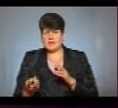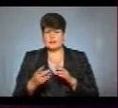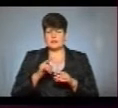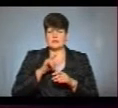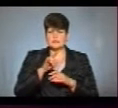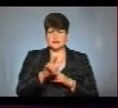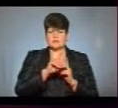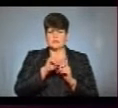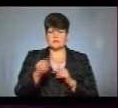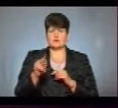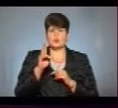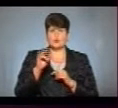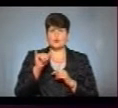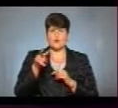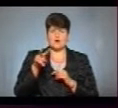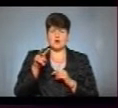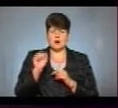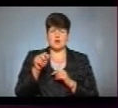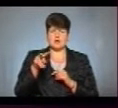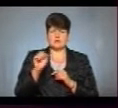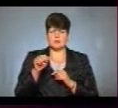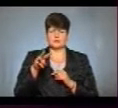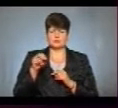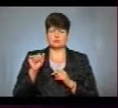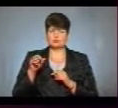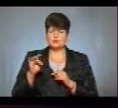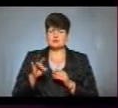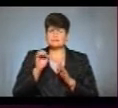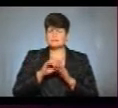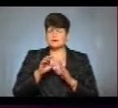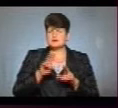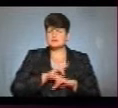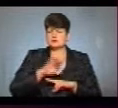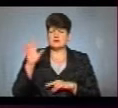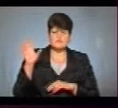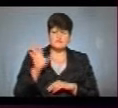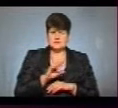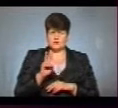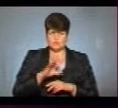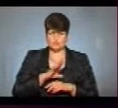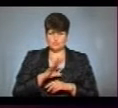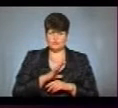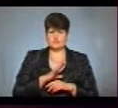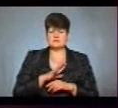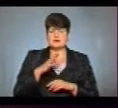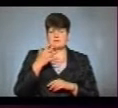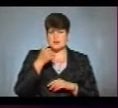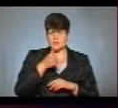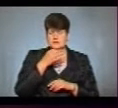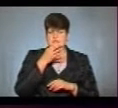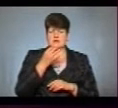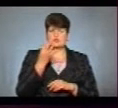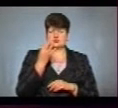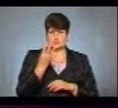до Куала-Лумпура. Загинули всі, хто був на борту. За 5 років міжнародна слідча група назвала імена перших 4